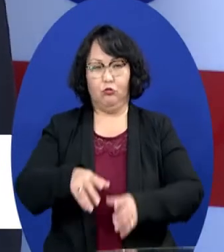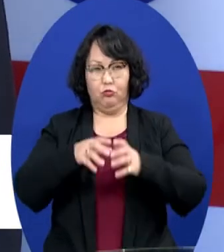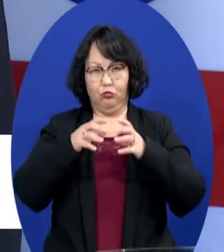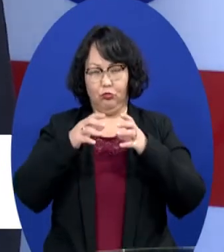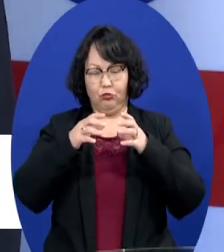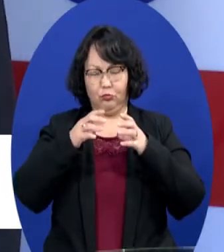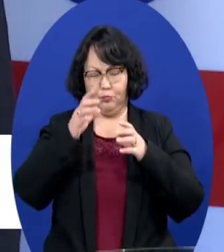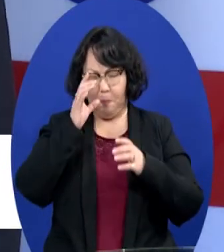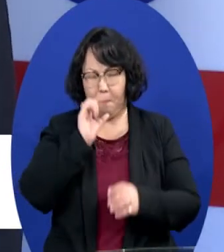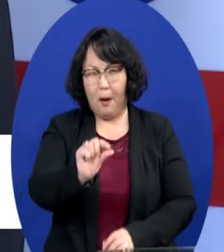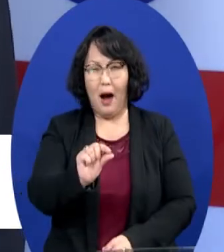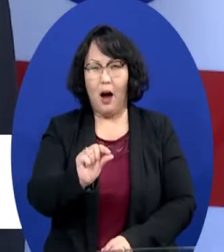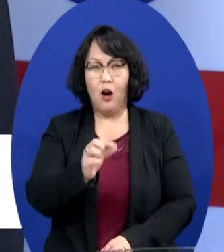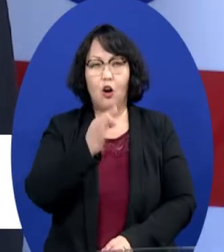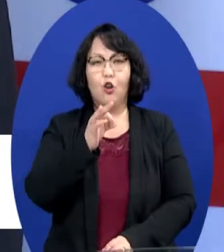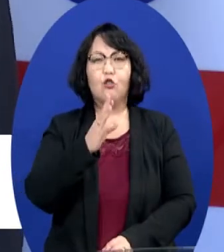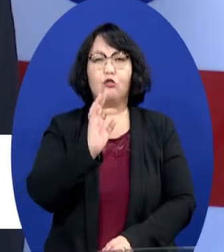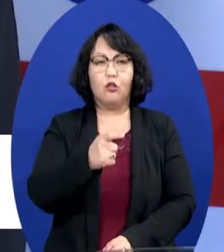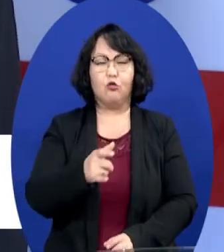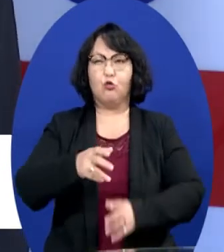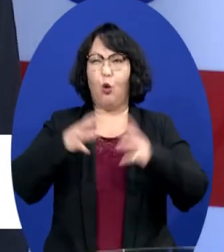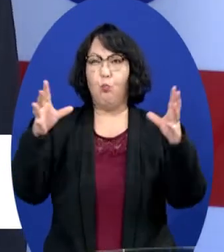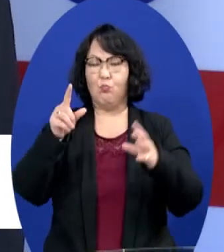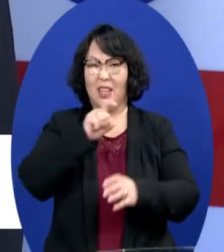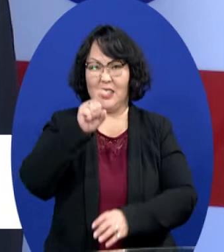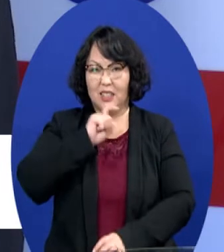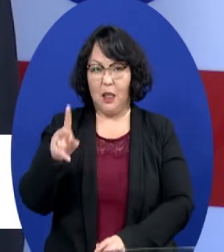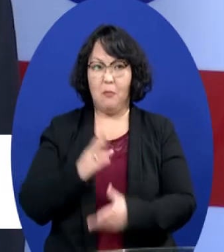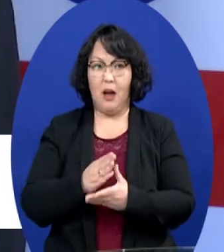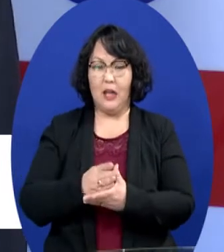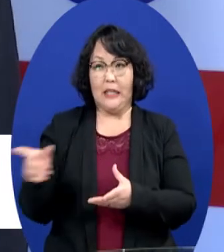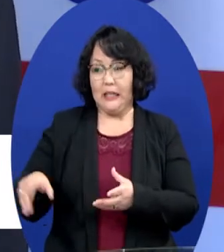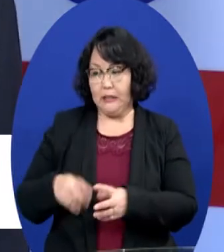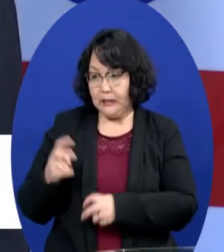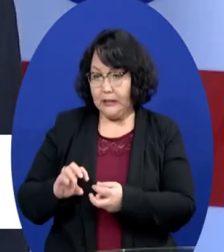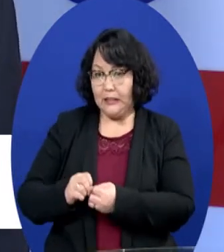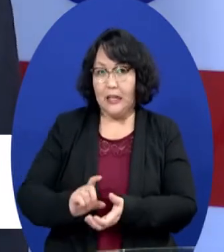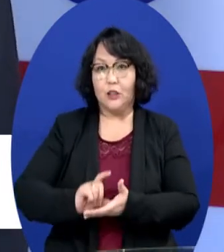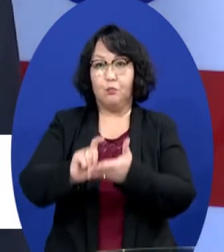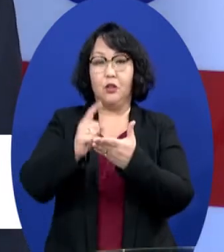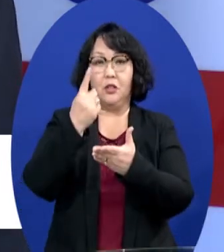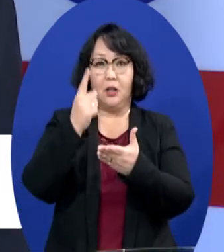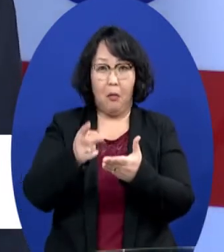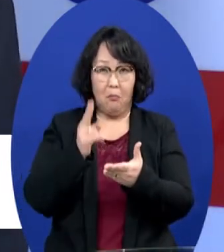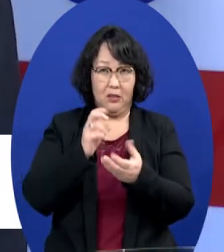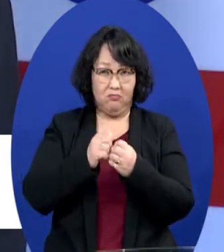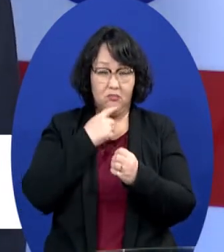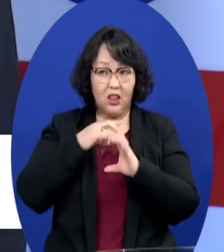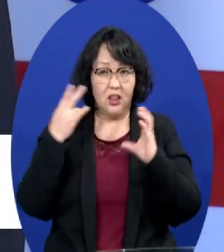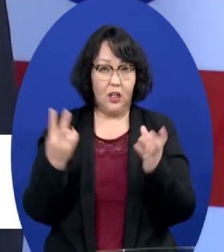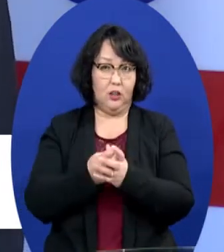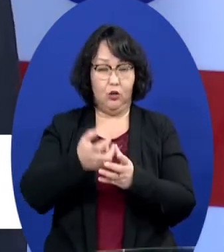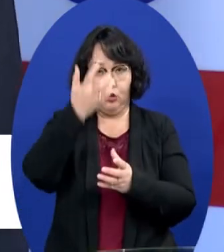баг өртгтэй аимшигтай том зах зээл байж гэнэ. Бид тийшээ экспорт хийхэд бол яах вэ? Нэг компани чадахгүй. А нэг бодлогоор хийх хэрэгтэй гэж хэлээд